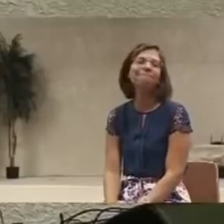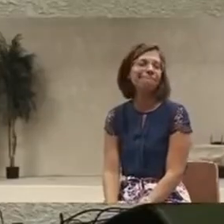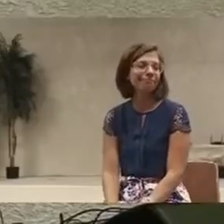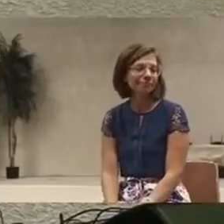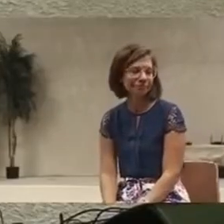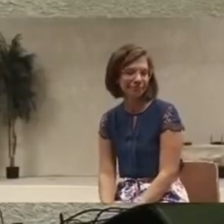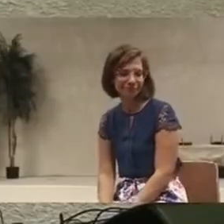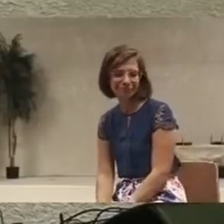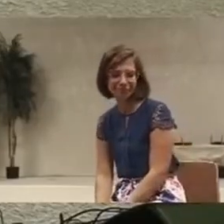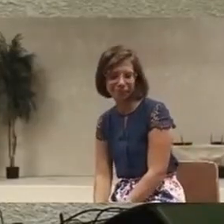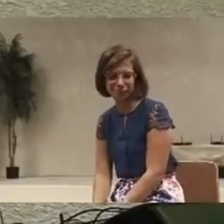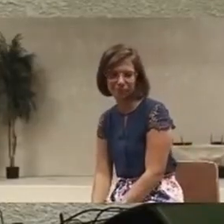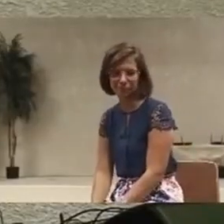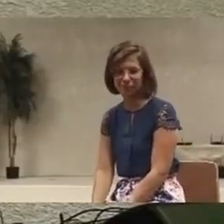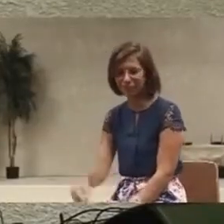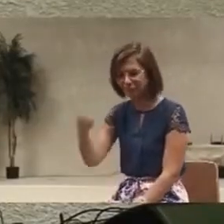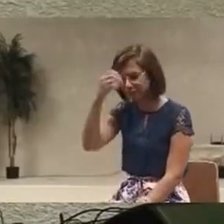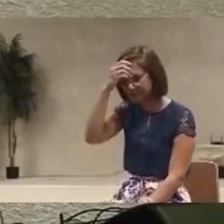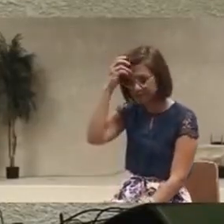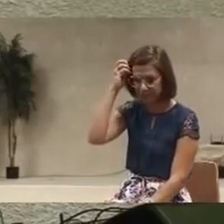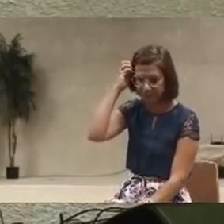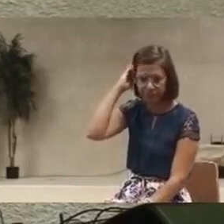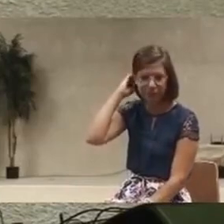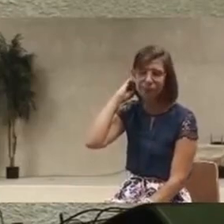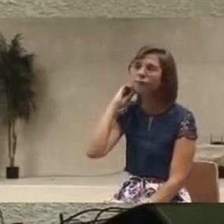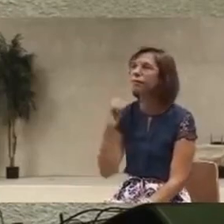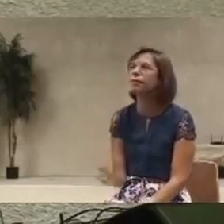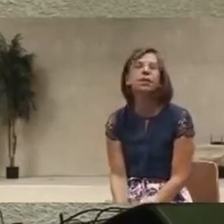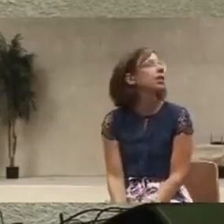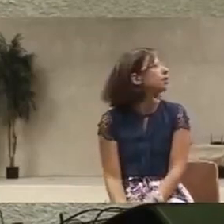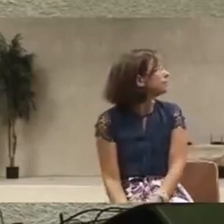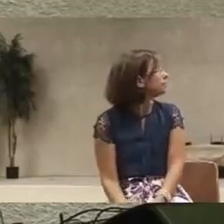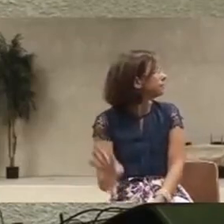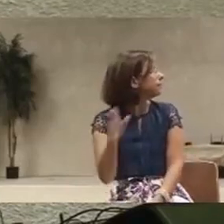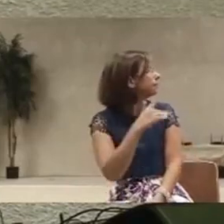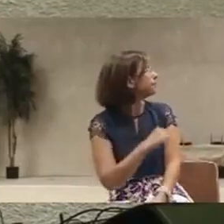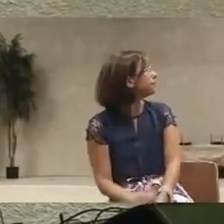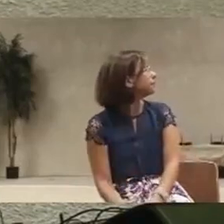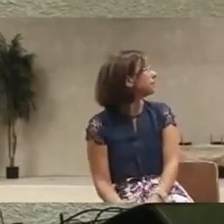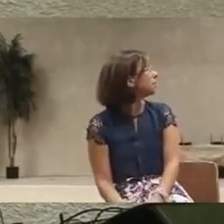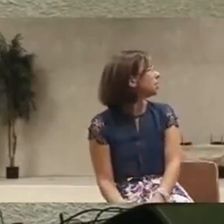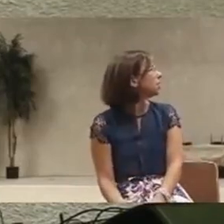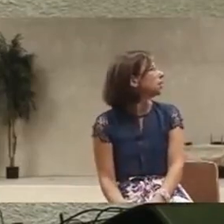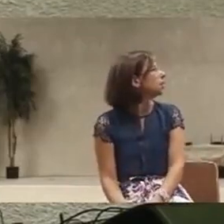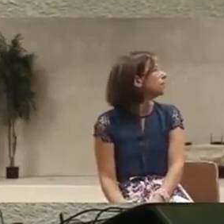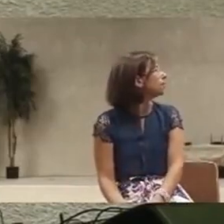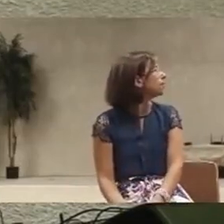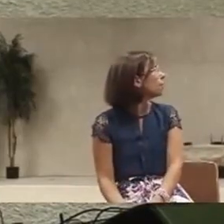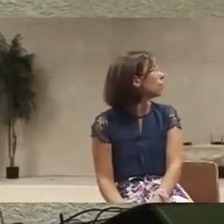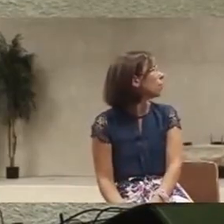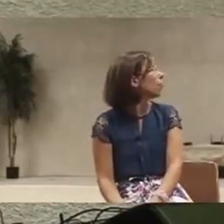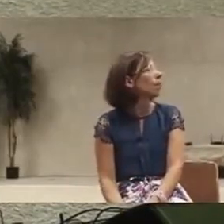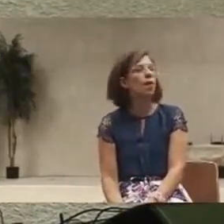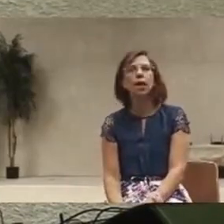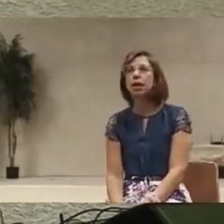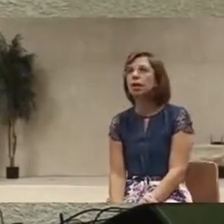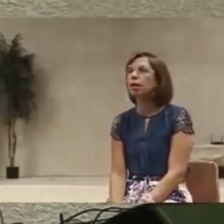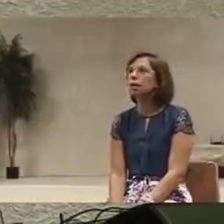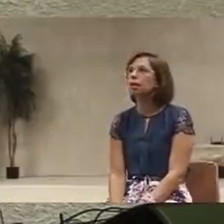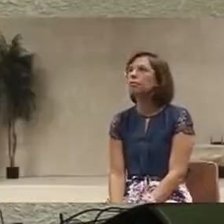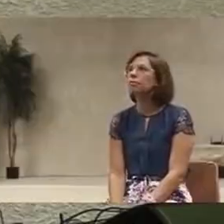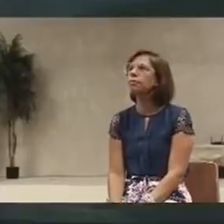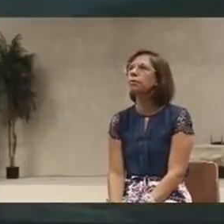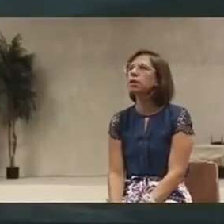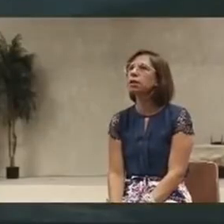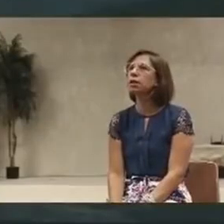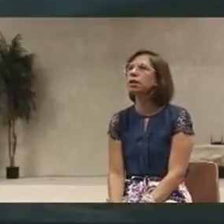1 Corinthiens chapitre 10, on va lire à partir du verset 1er. Frères, je ne veux pas que vous ignoriez que nos pères ont tous